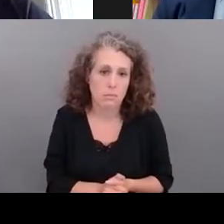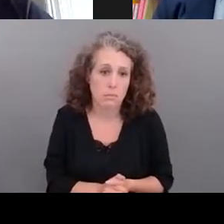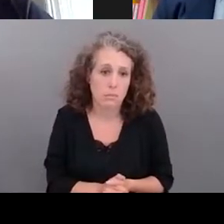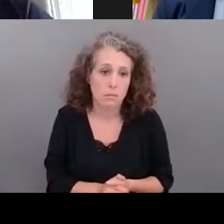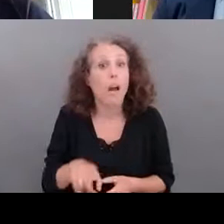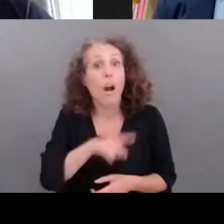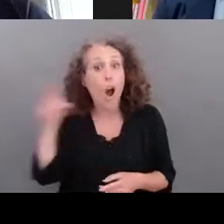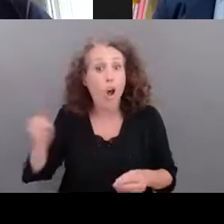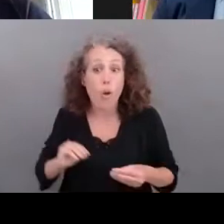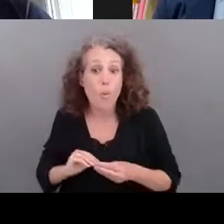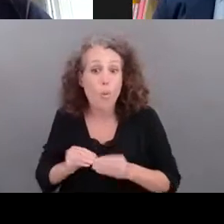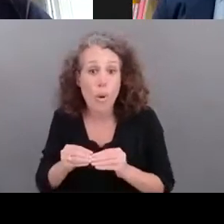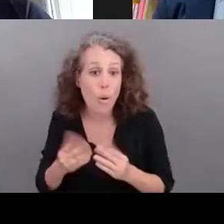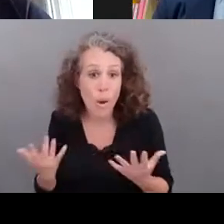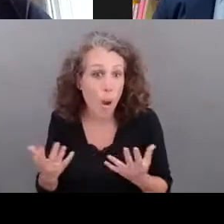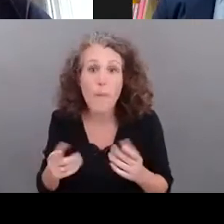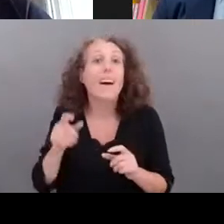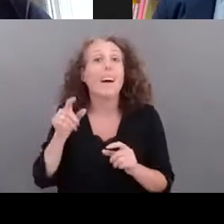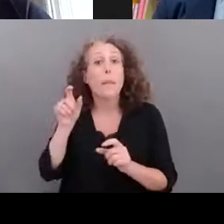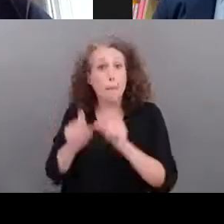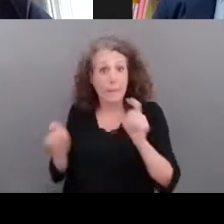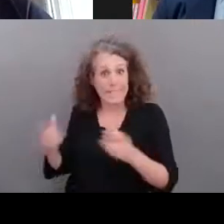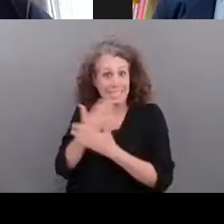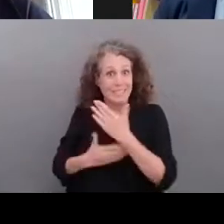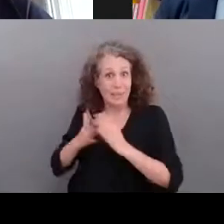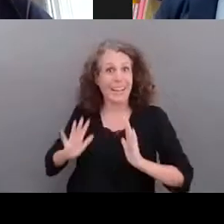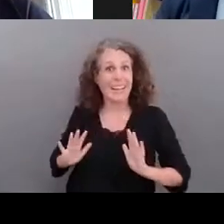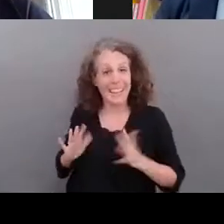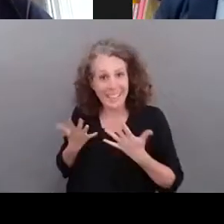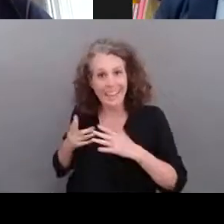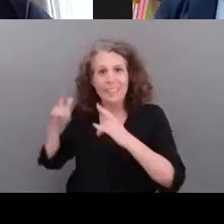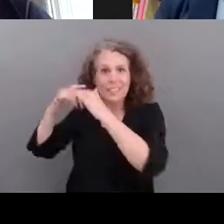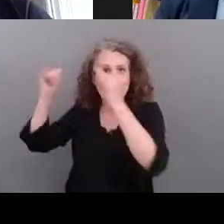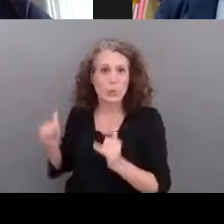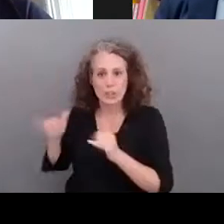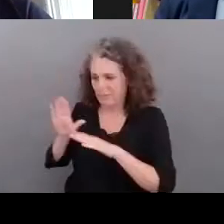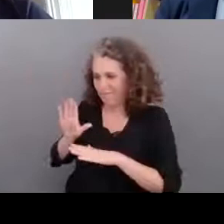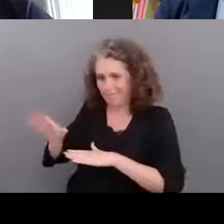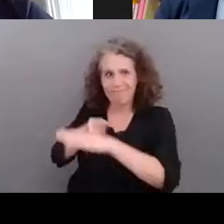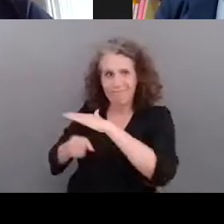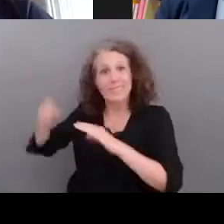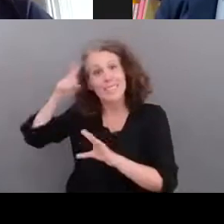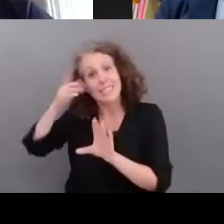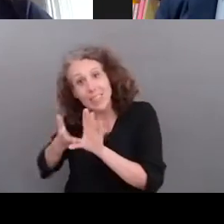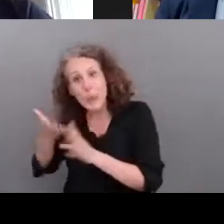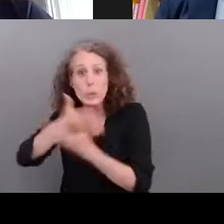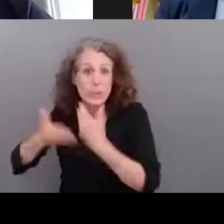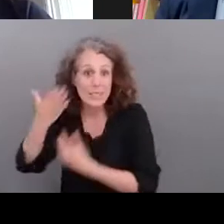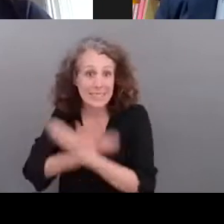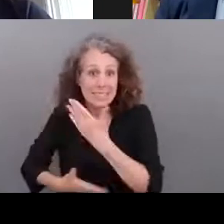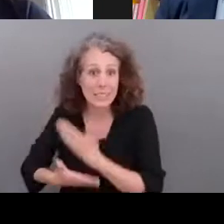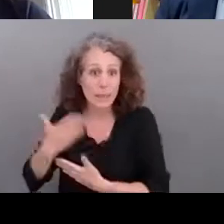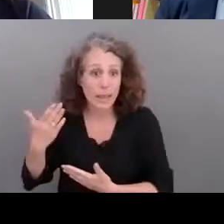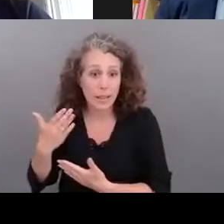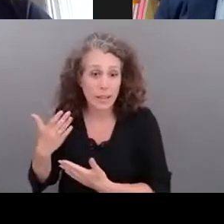Le plus grand problème, la négligence de la négligence des personnes handicapées, précisément avec des